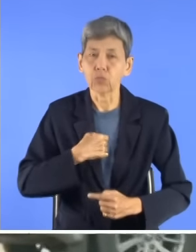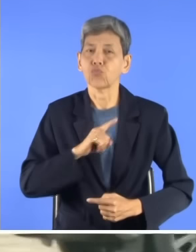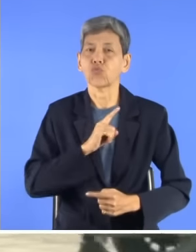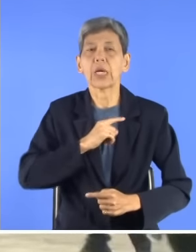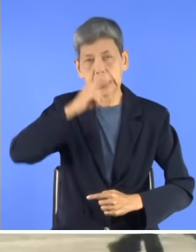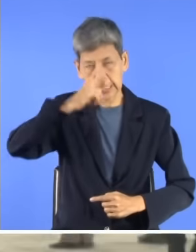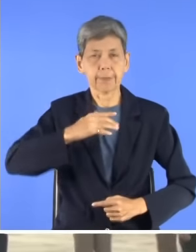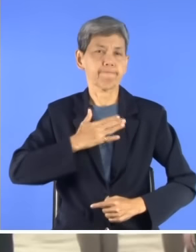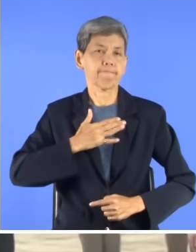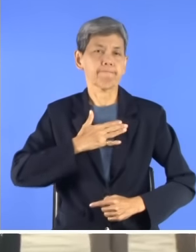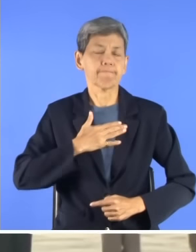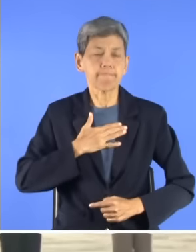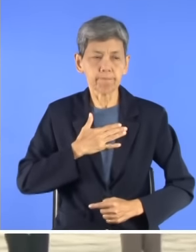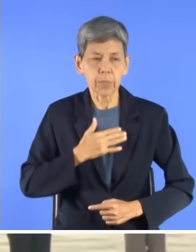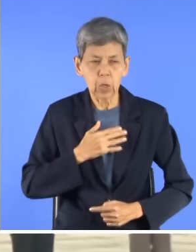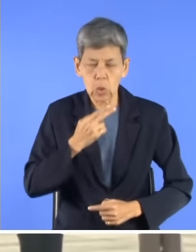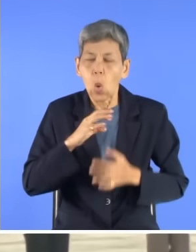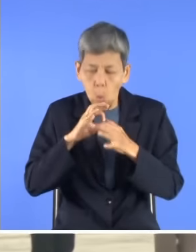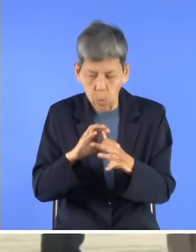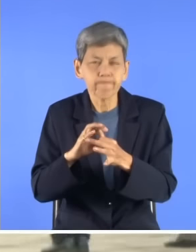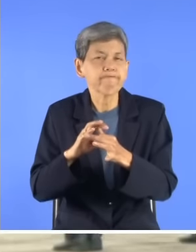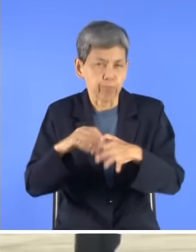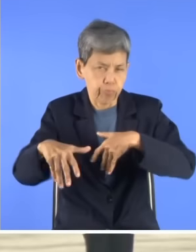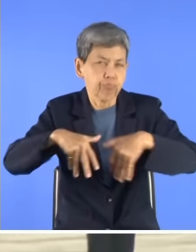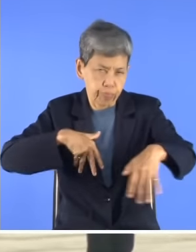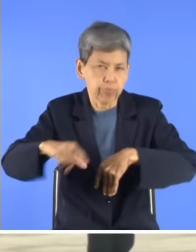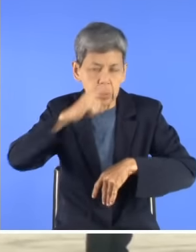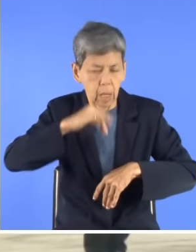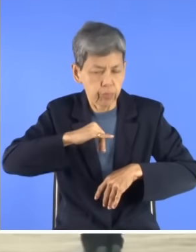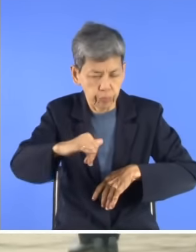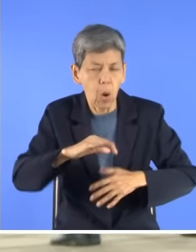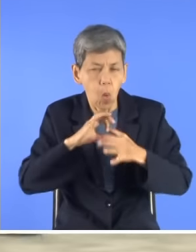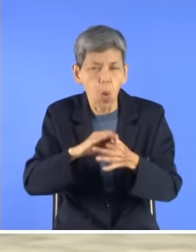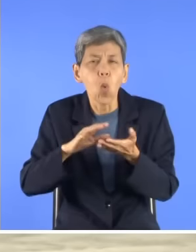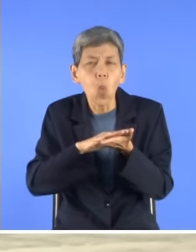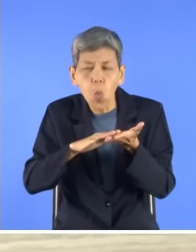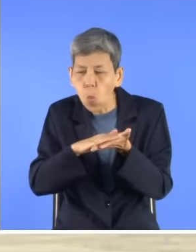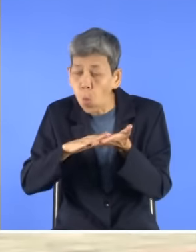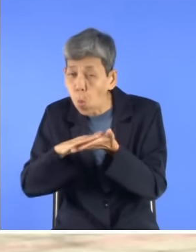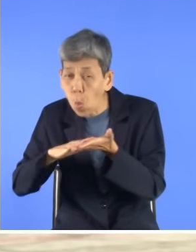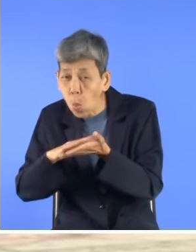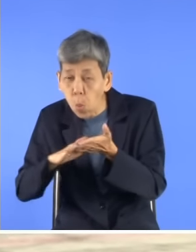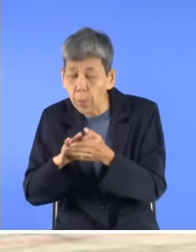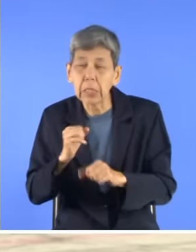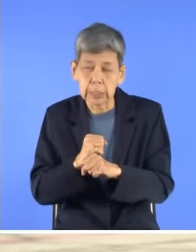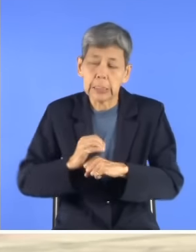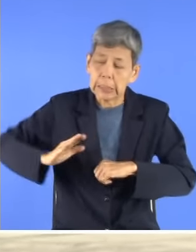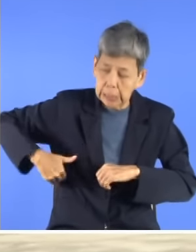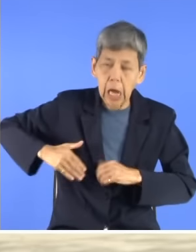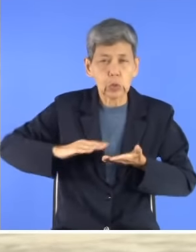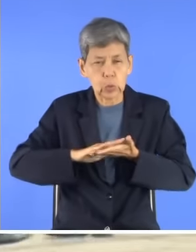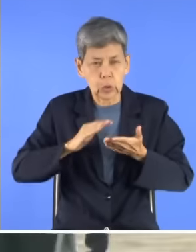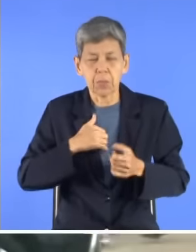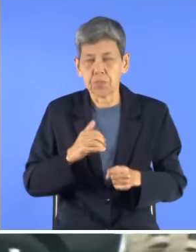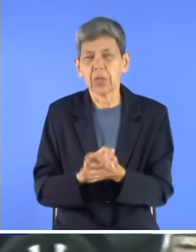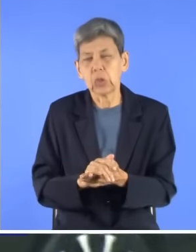ไทยคนหนึ่งนะครับที่มีความห่วงใยนะครับคนไทยด้วยกันเมื่อวานนี้ขอโทษขอโพยที่เดินทางไปล่าช้านะครับเนื่องจากว่าดีเล